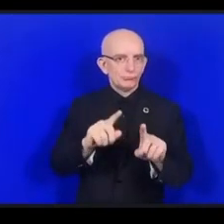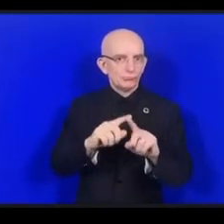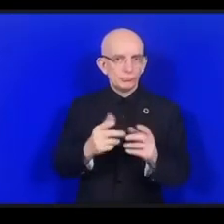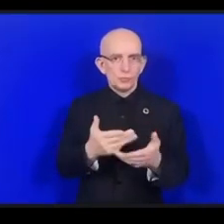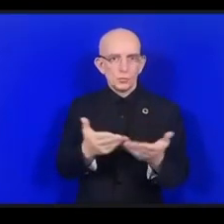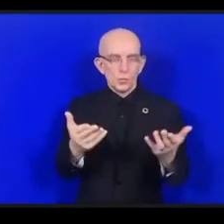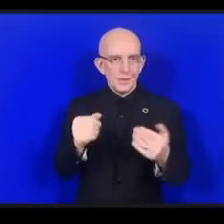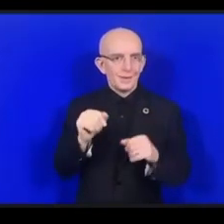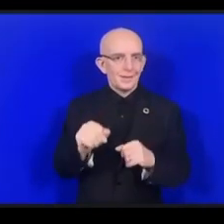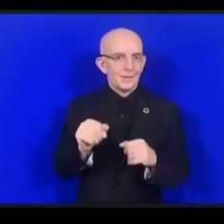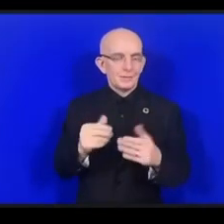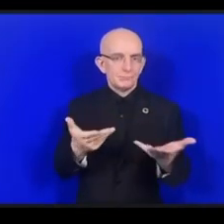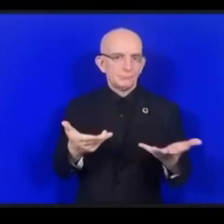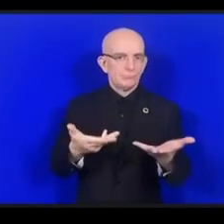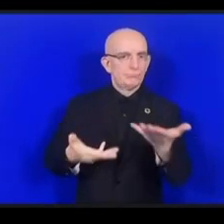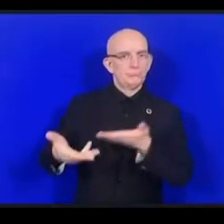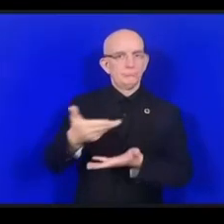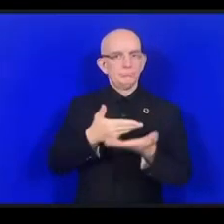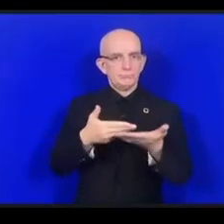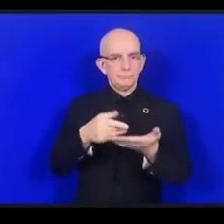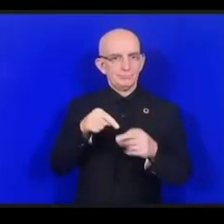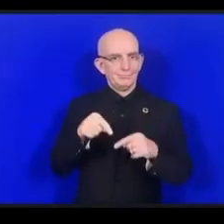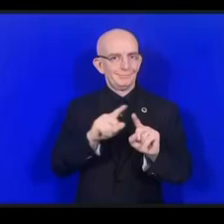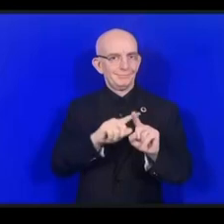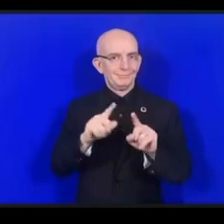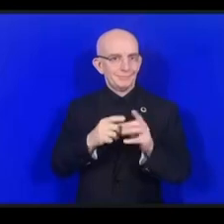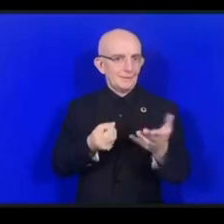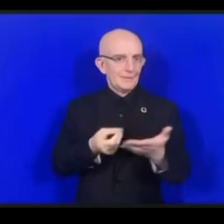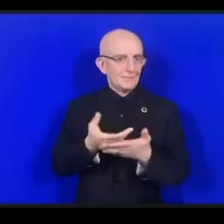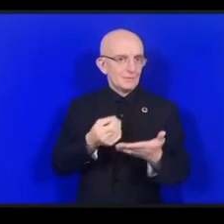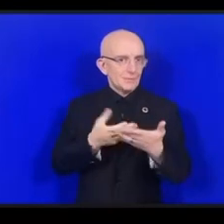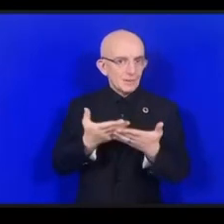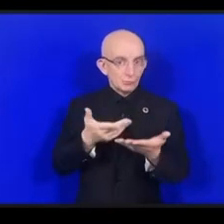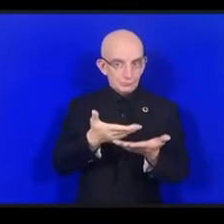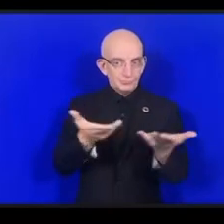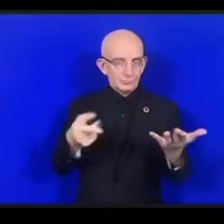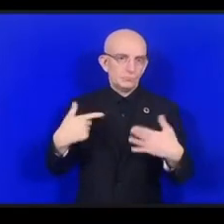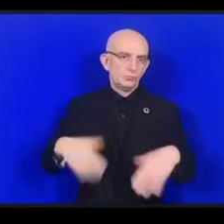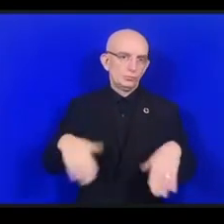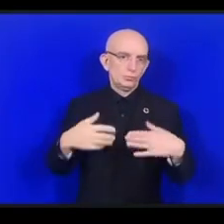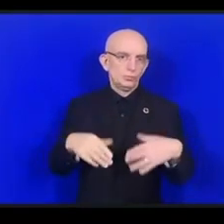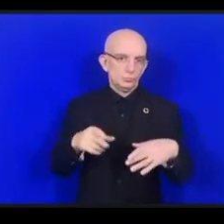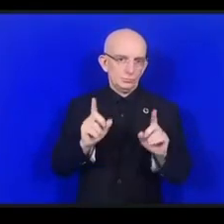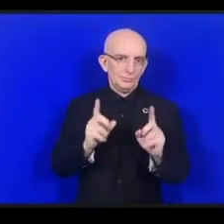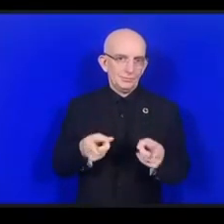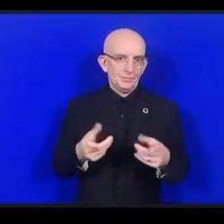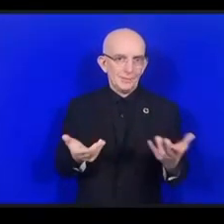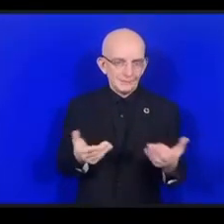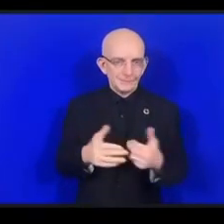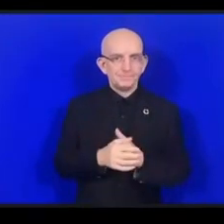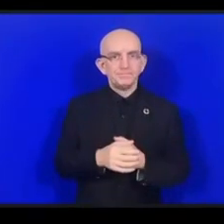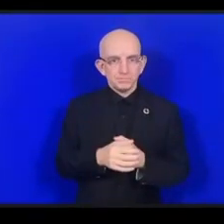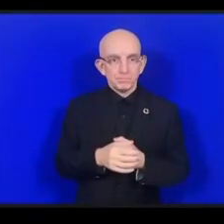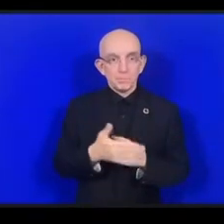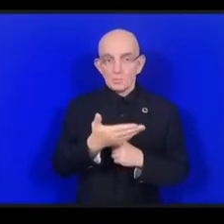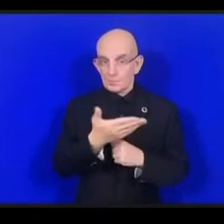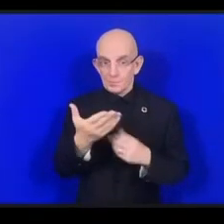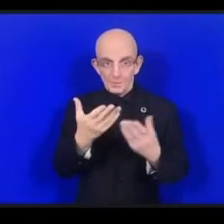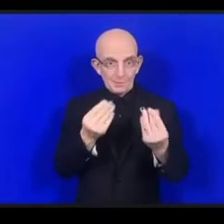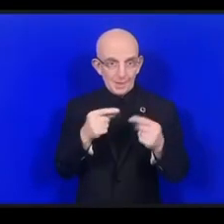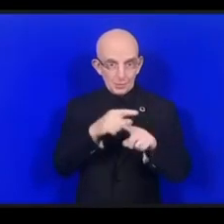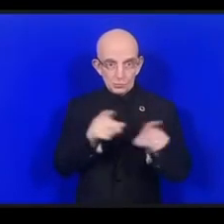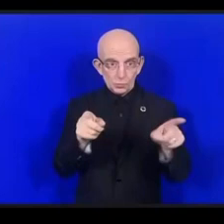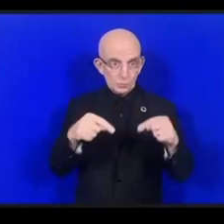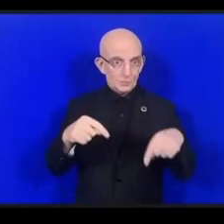来这儿来是因为你们都在做非常重要的事情，就是让大家都能够上网，但这些设备上的这些